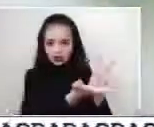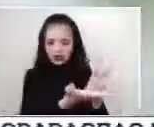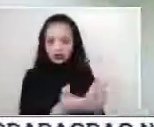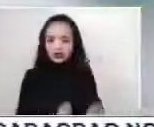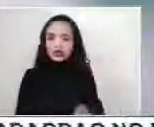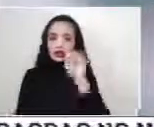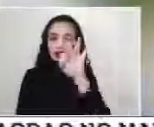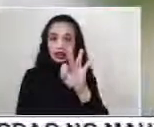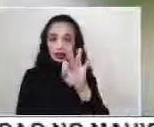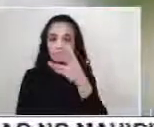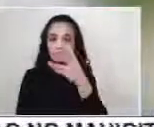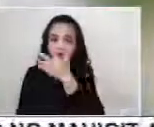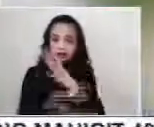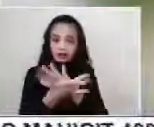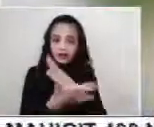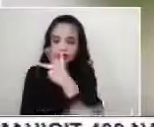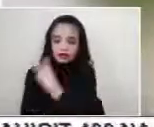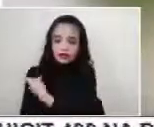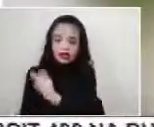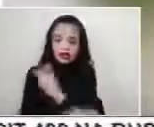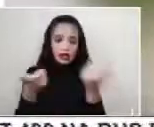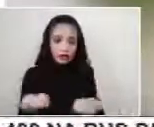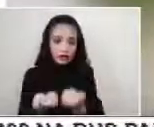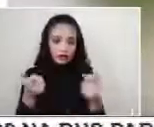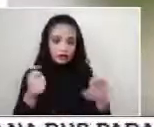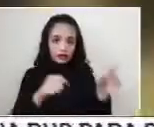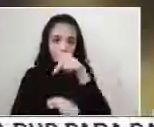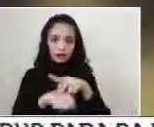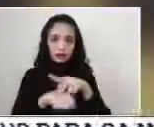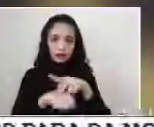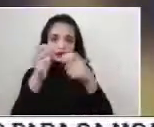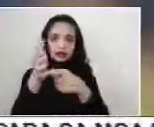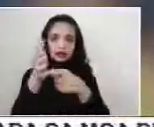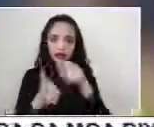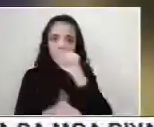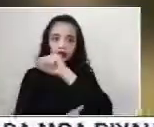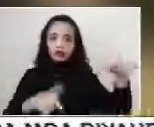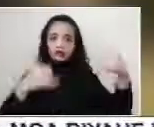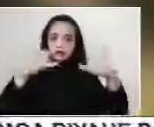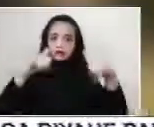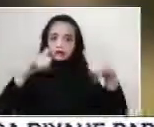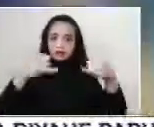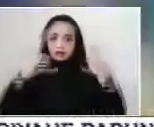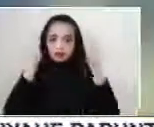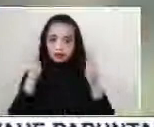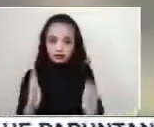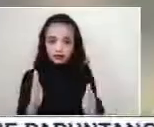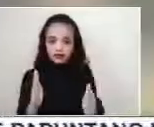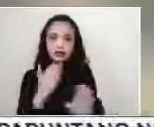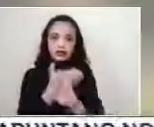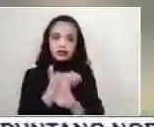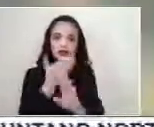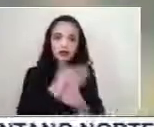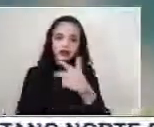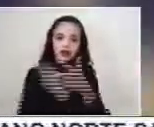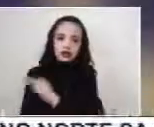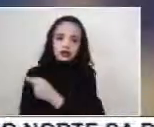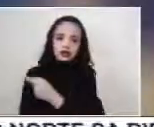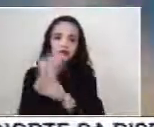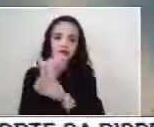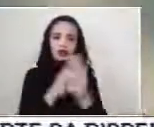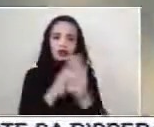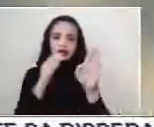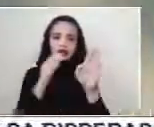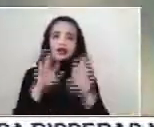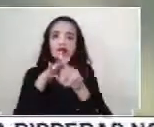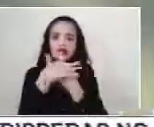mga mukha at kitang-kita ang matamis nilang mga ngiti. Mas daring naman ang end post ni Arjo. Magkadikit din ang kanilang